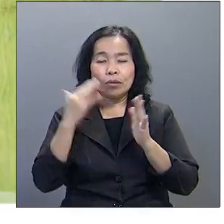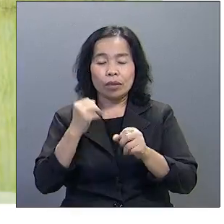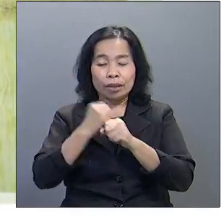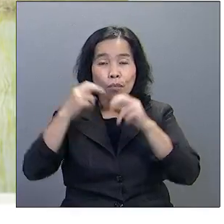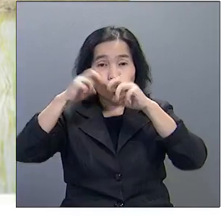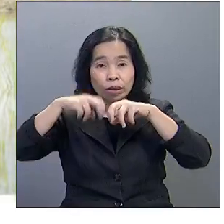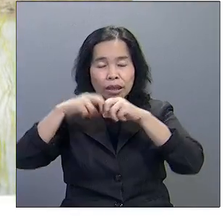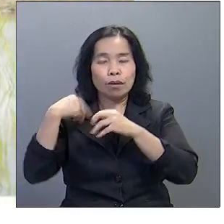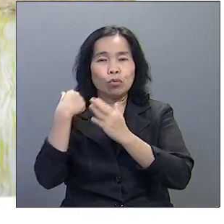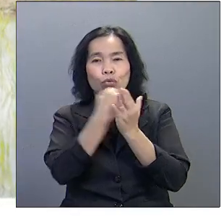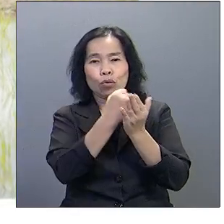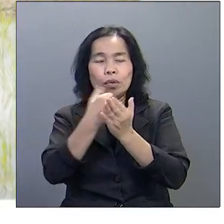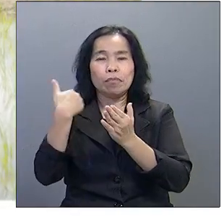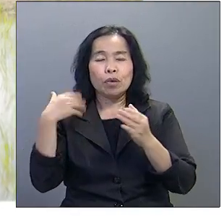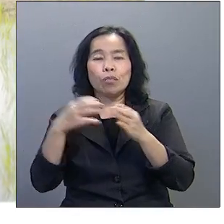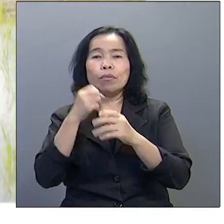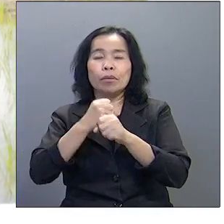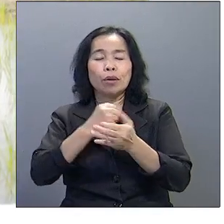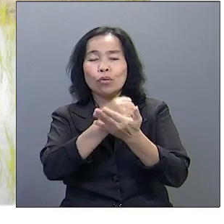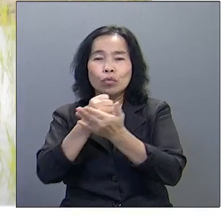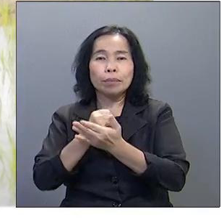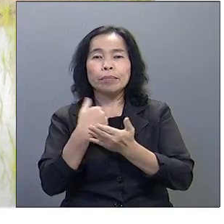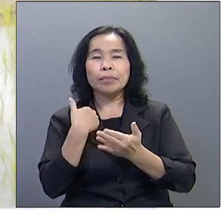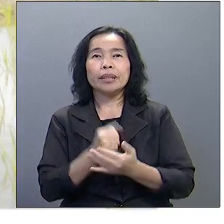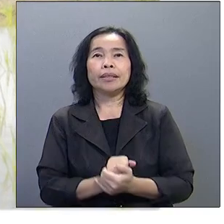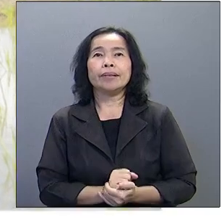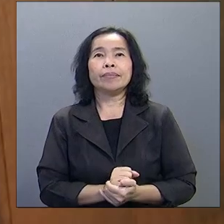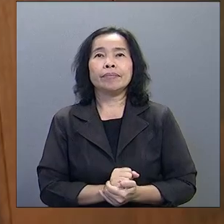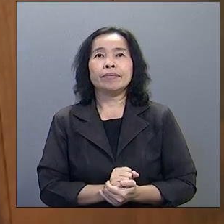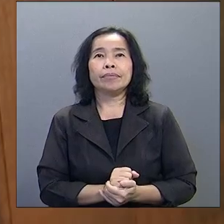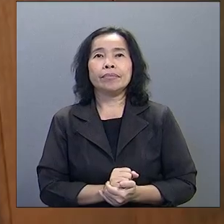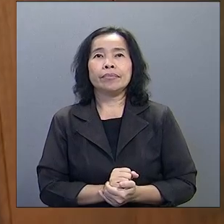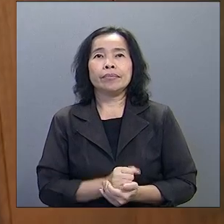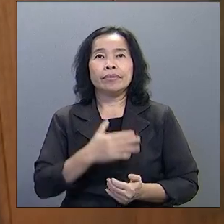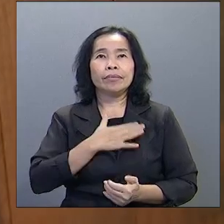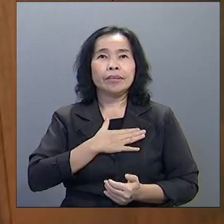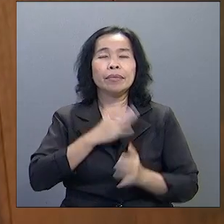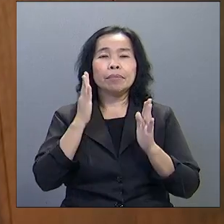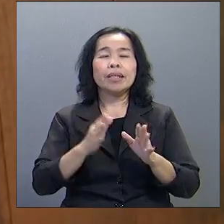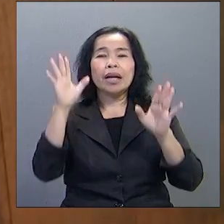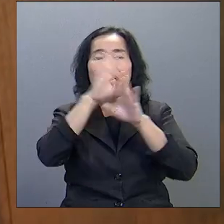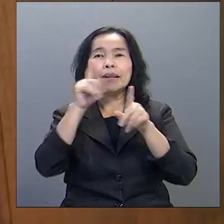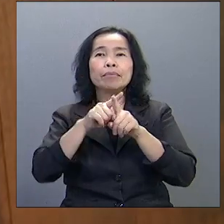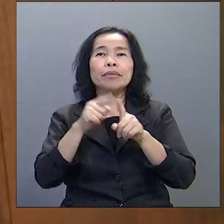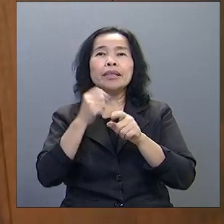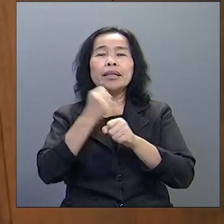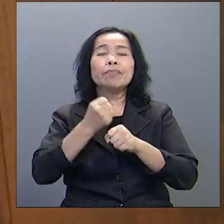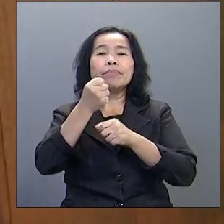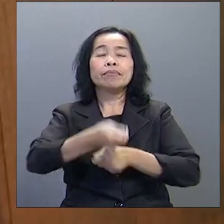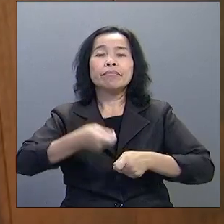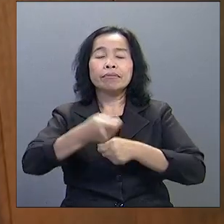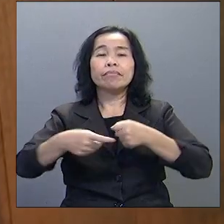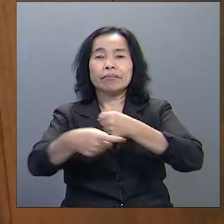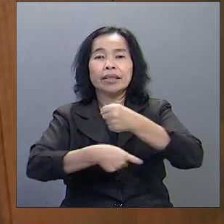ช่วยเหลือมีมีกลุ่มคนทำงานมาช่วยเหลือกันครับเอ่อจริงๆแล้วเราเป็นเมืองเกษตรกรเนาะเราก็คิดคิดว่าเรา